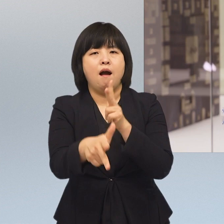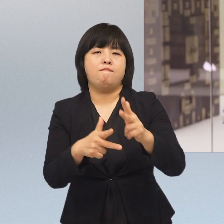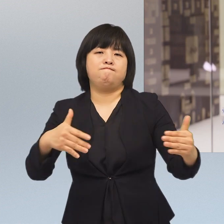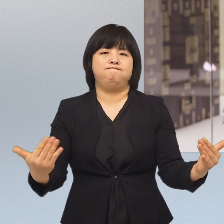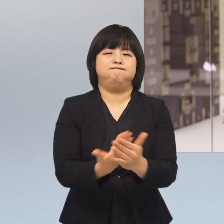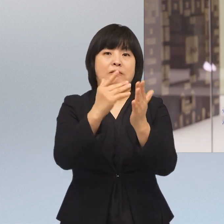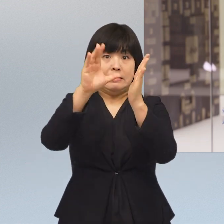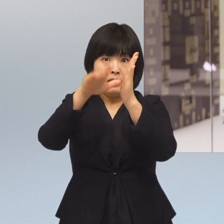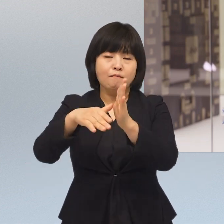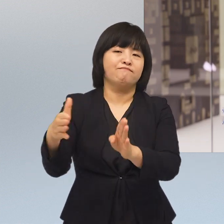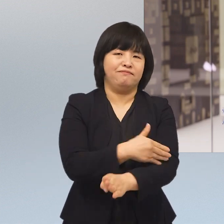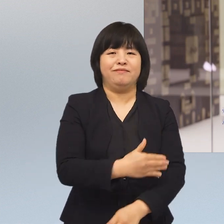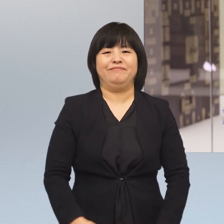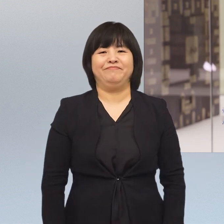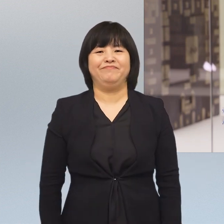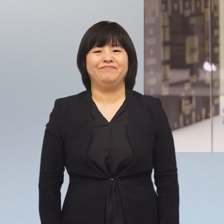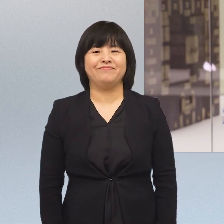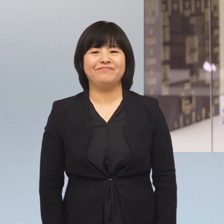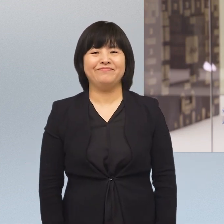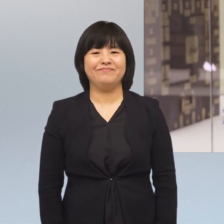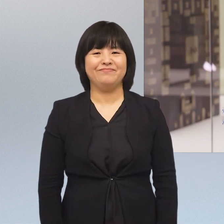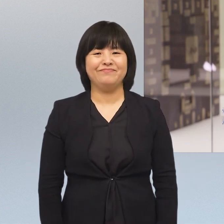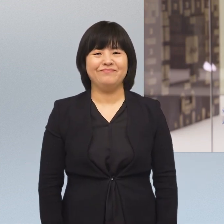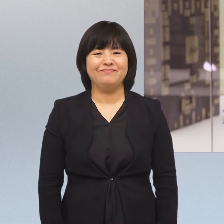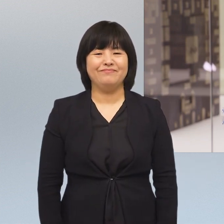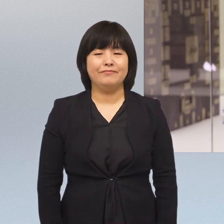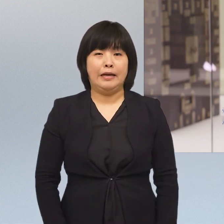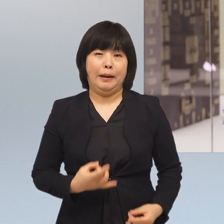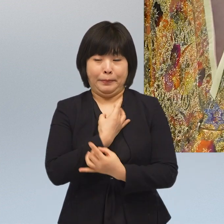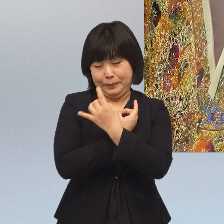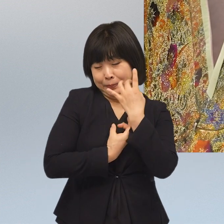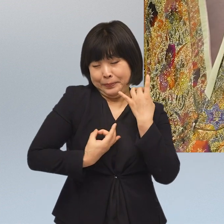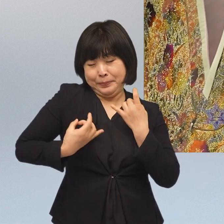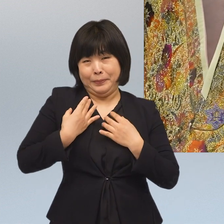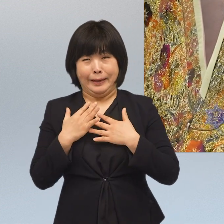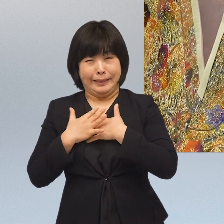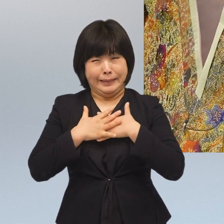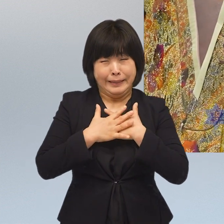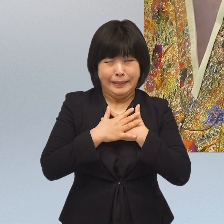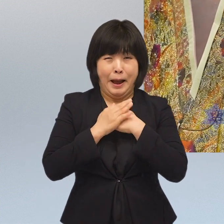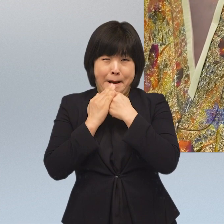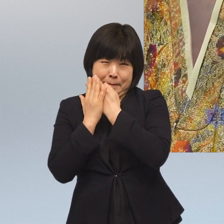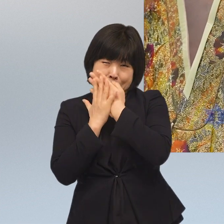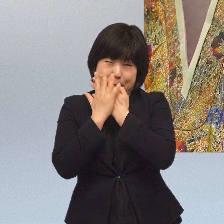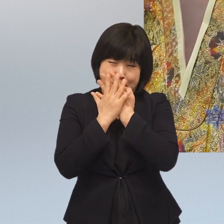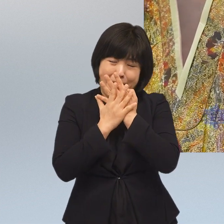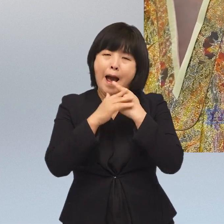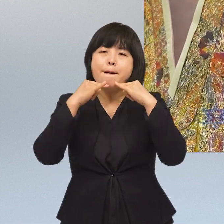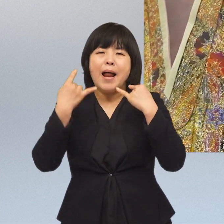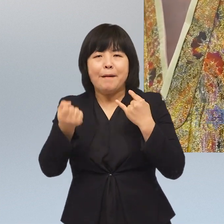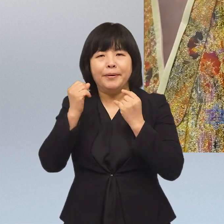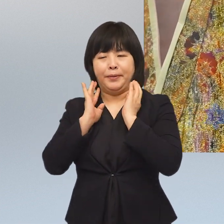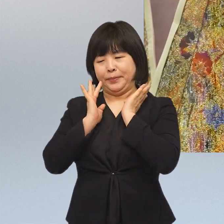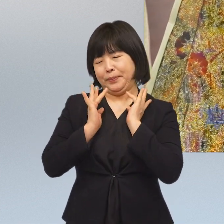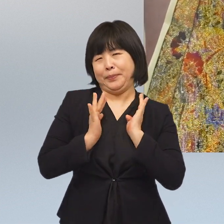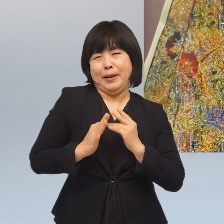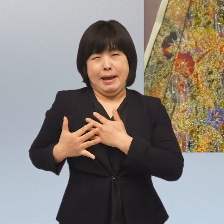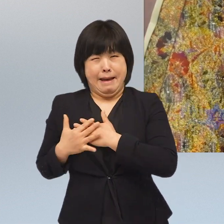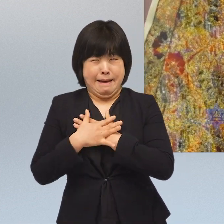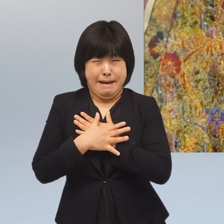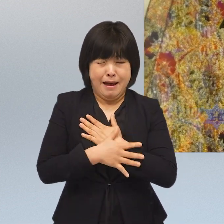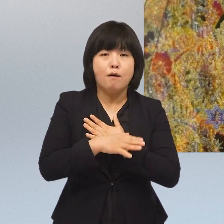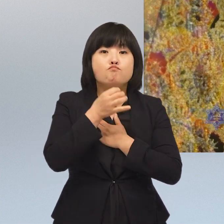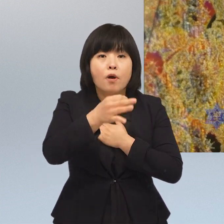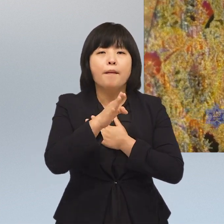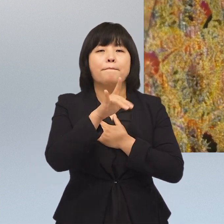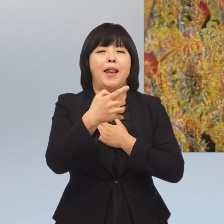가면은 이때는 이제 모든 산업화가 이제 시작이 되는 때이기 때문에 뭐 반짝이라든지 레이스, 불망이라고 해서 이제 불란서 레이스에서